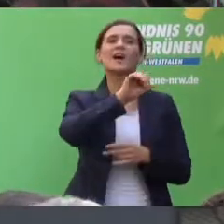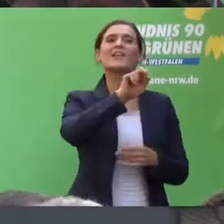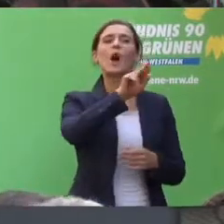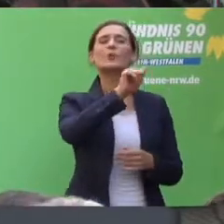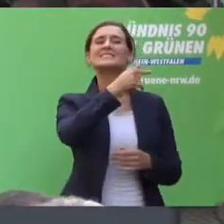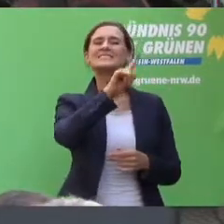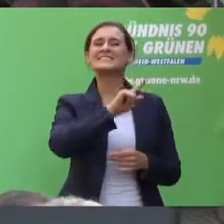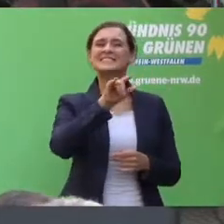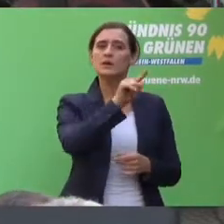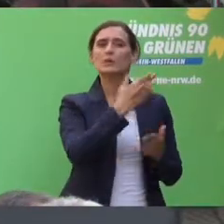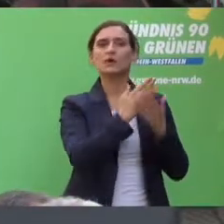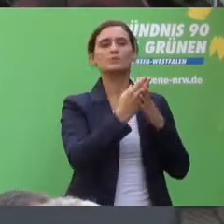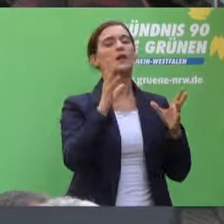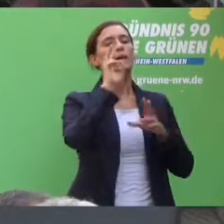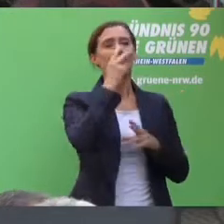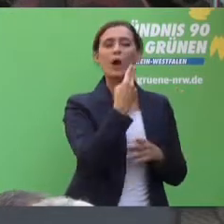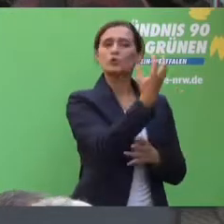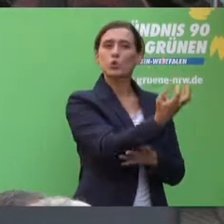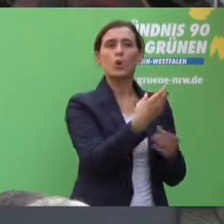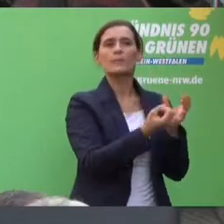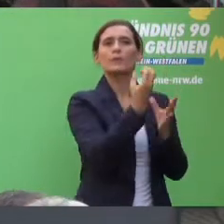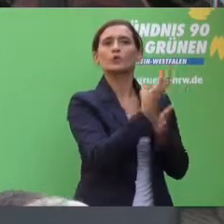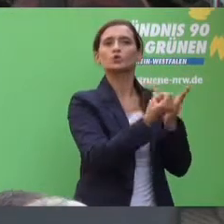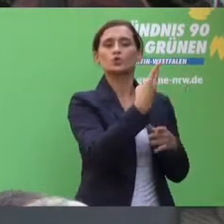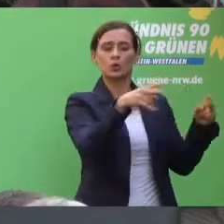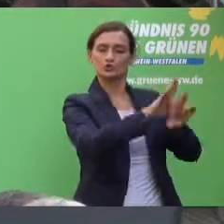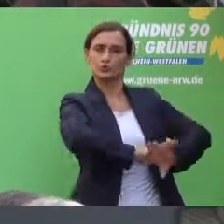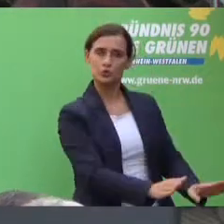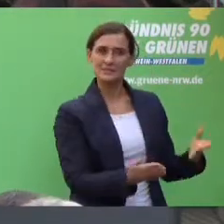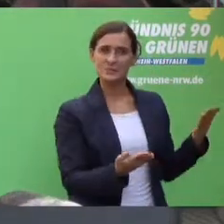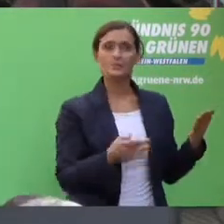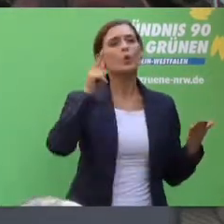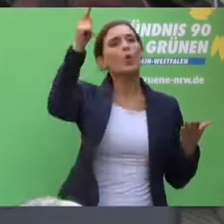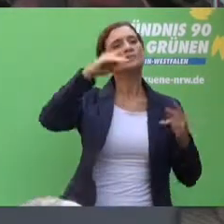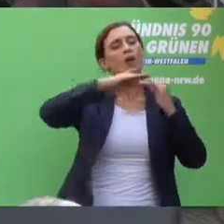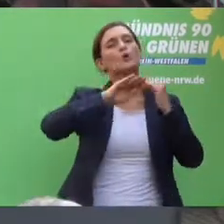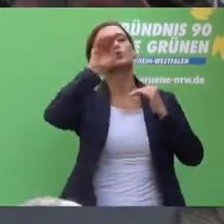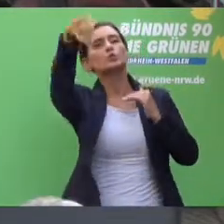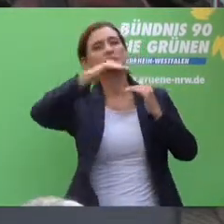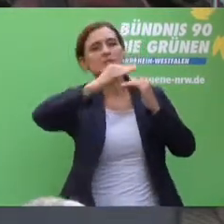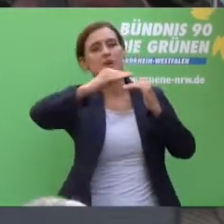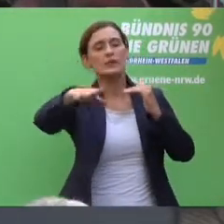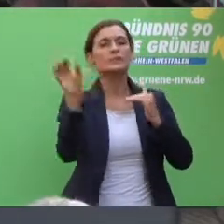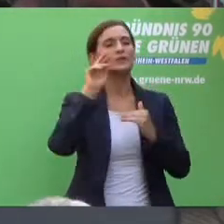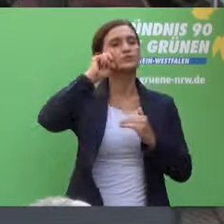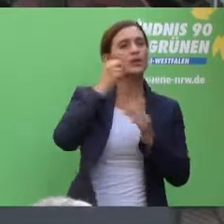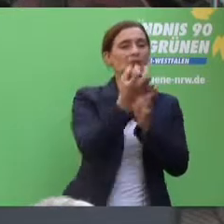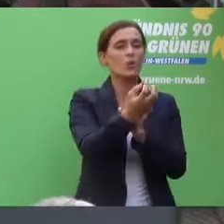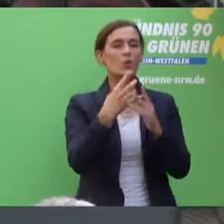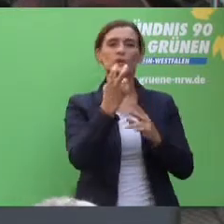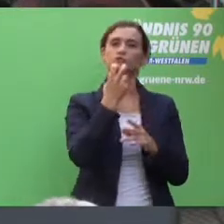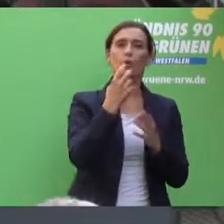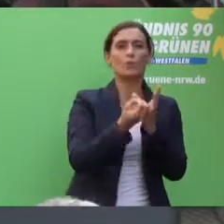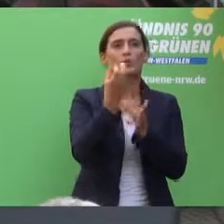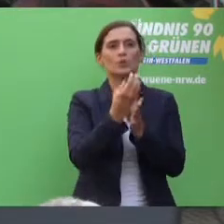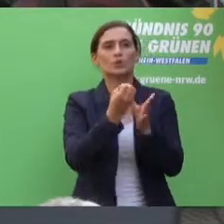der Braunkohleproduktion, weil wir ja keine Braunkohle brauchen, ist Schluss an der Küste mit der Steinkohle-Stromproduktion, weil wir